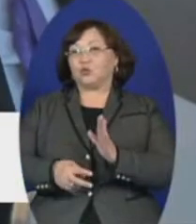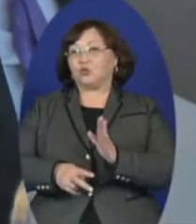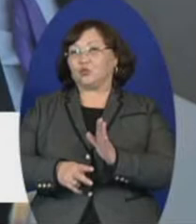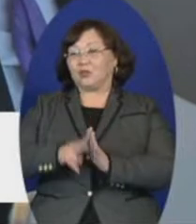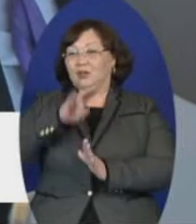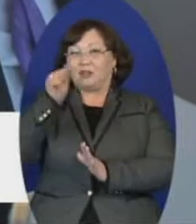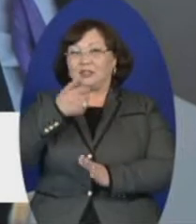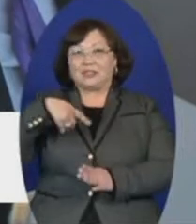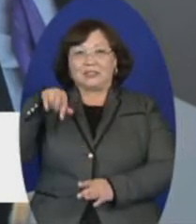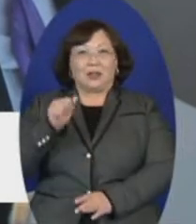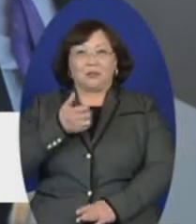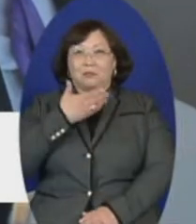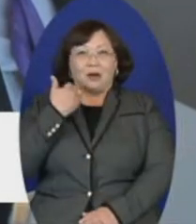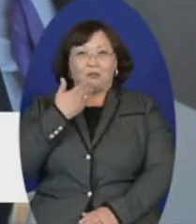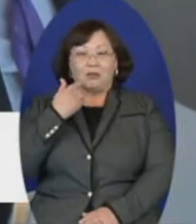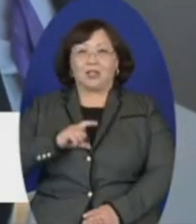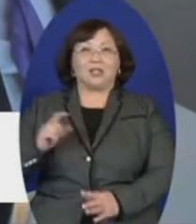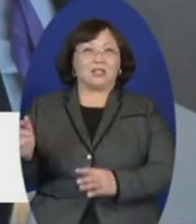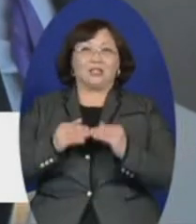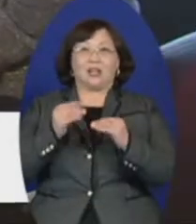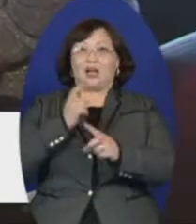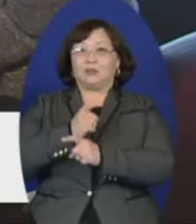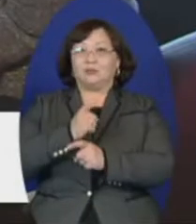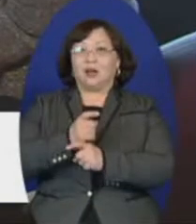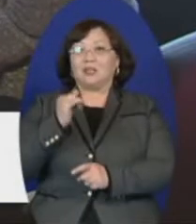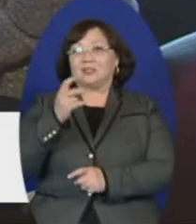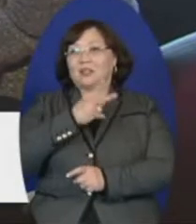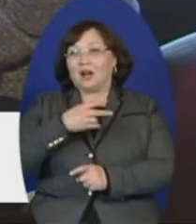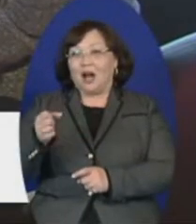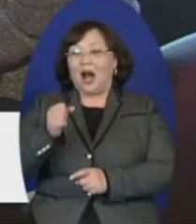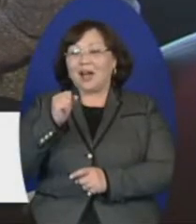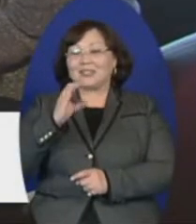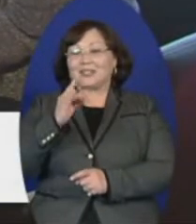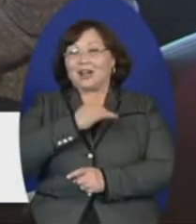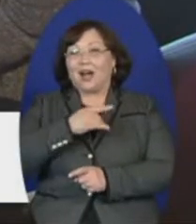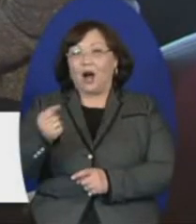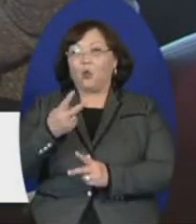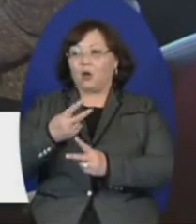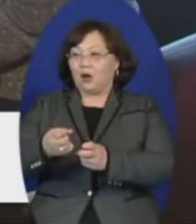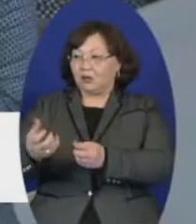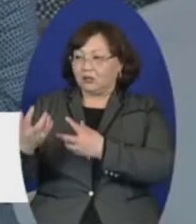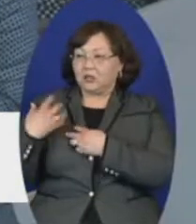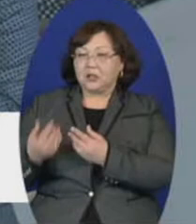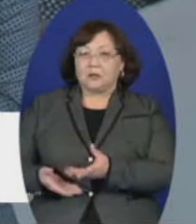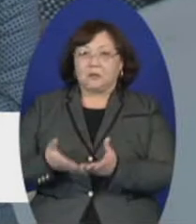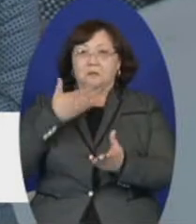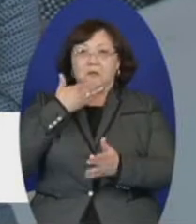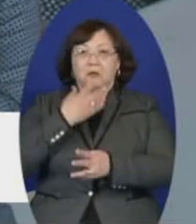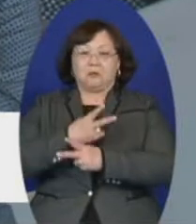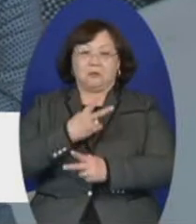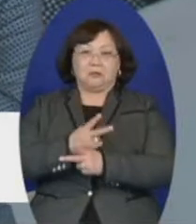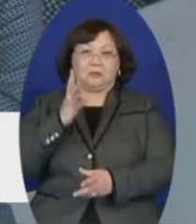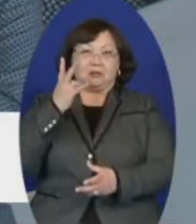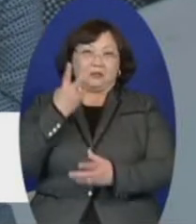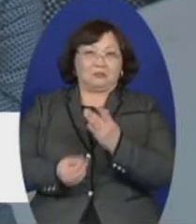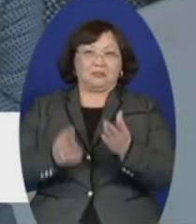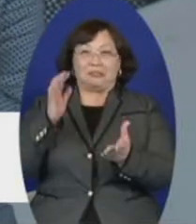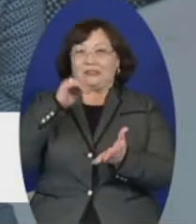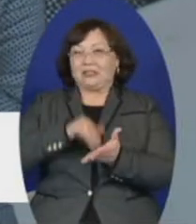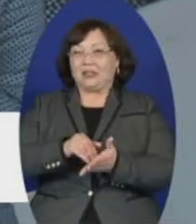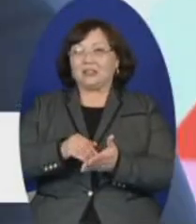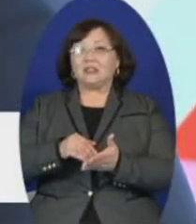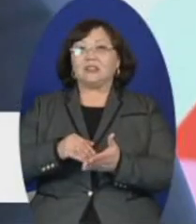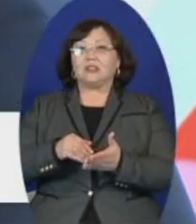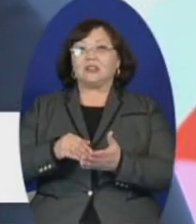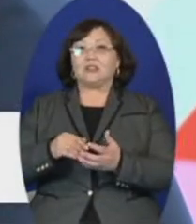хөлсгүй, тэгш бус халамж, асаргааны үр хүлээдэг, дэмжлэггүй хууль зэрэг эрх зүй орчин, давхар стандарт болон гендерт суурилсан